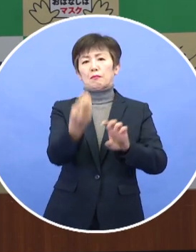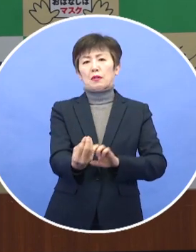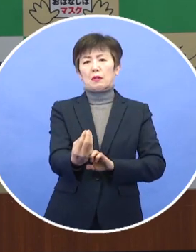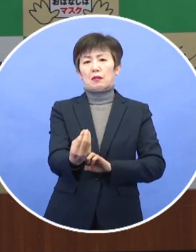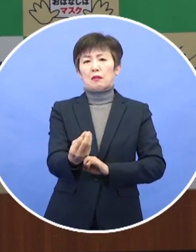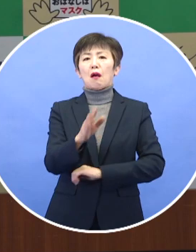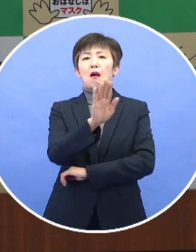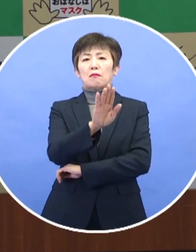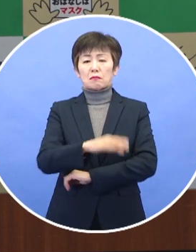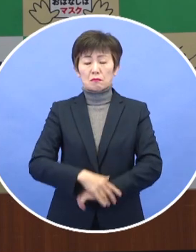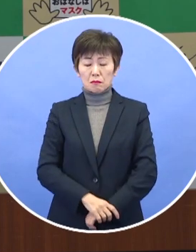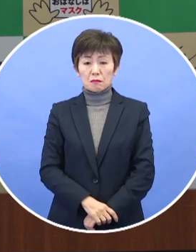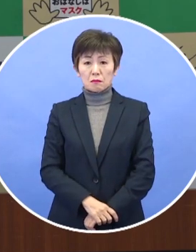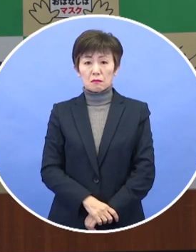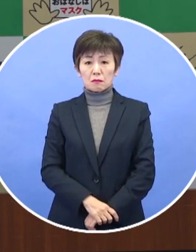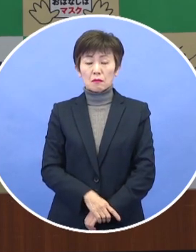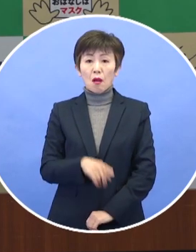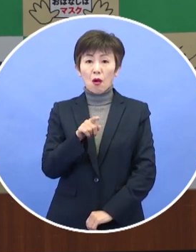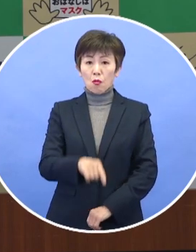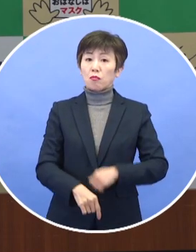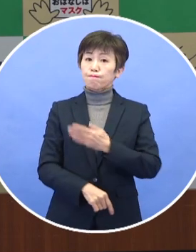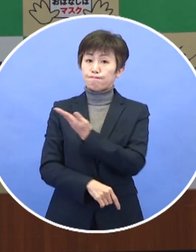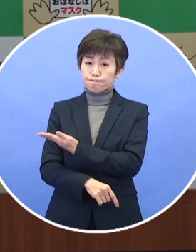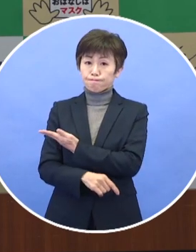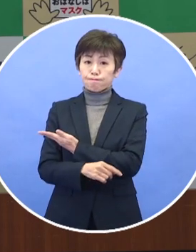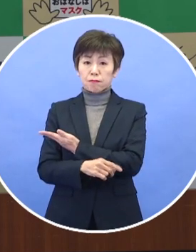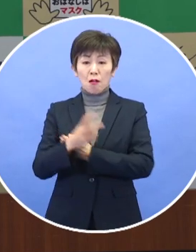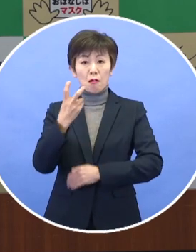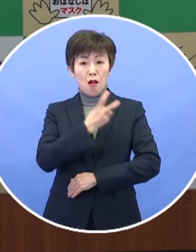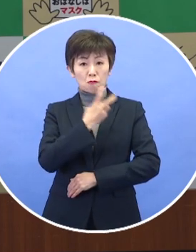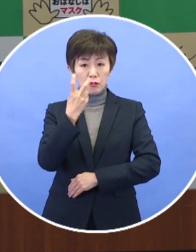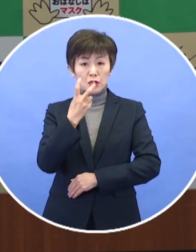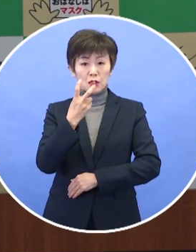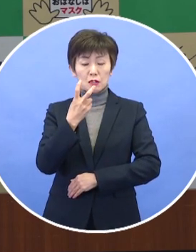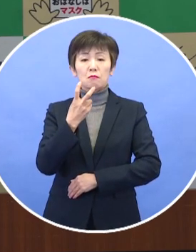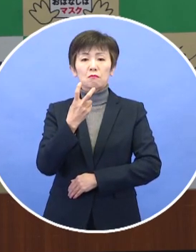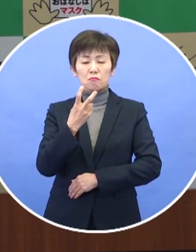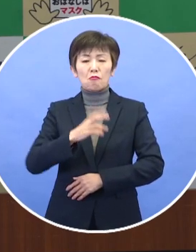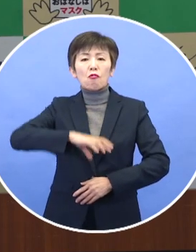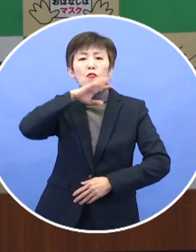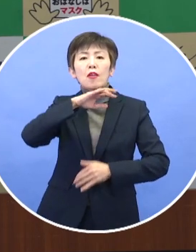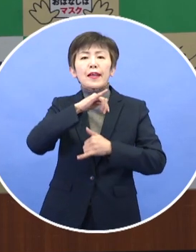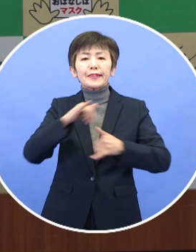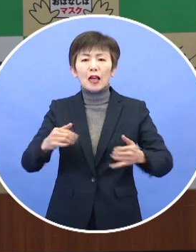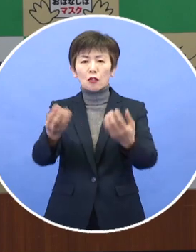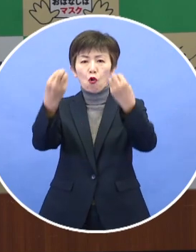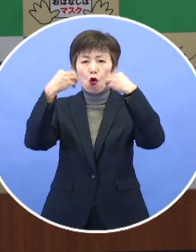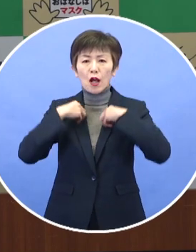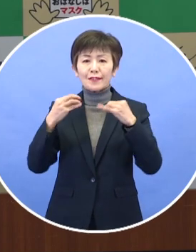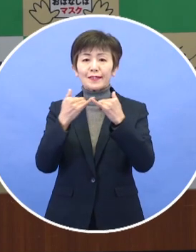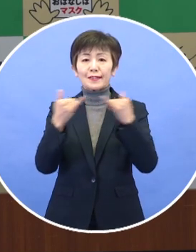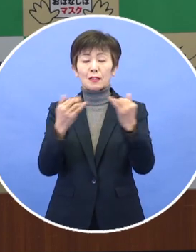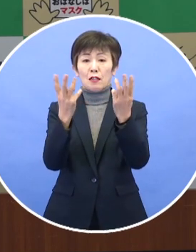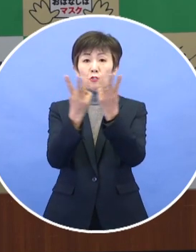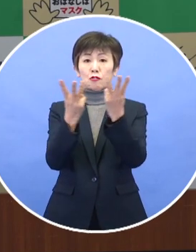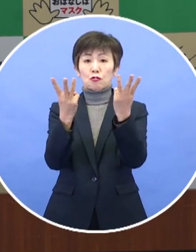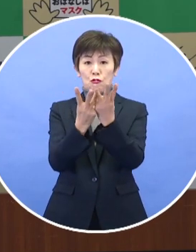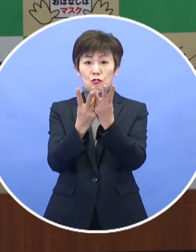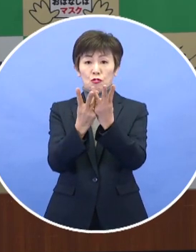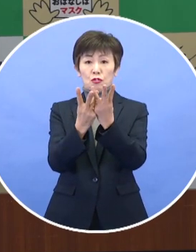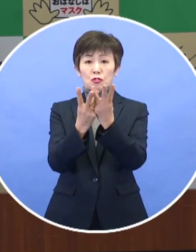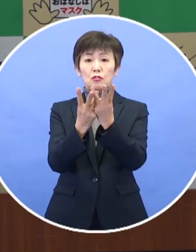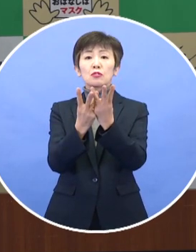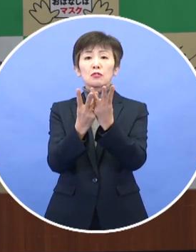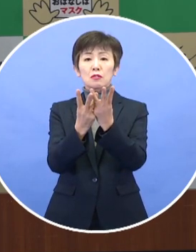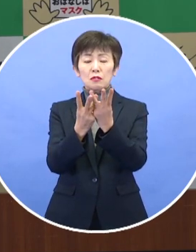でございます。これ見ていただくとですね、高齢者の皆さんの感染者数というのがだんだんこれはもう結構継続